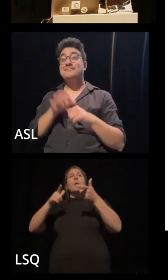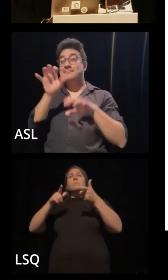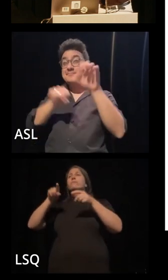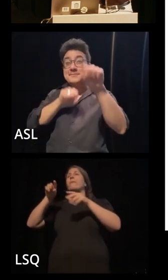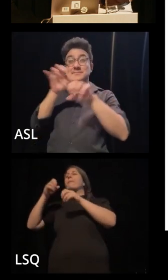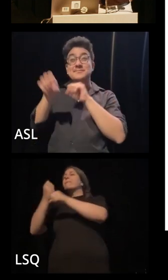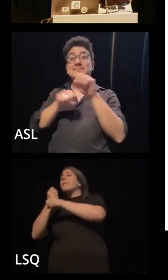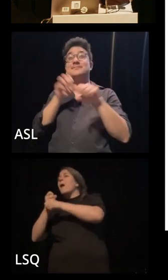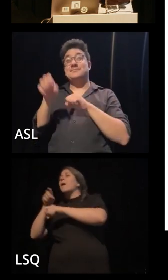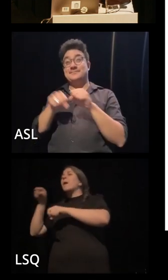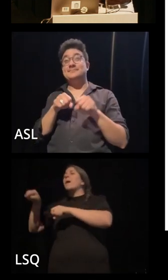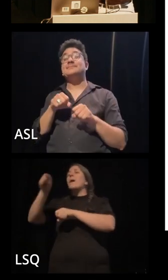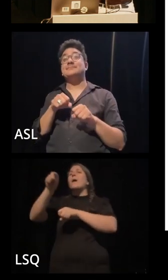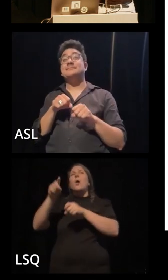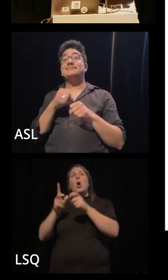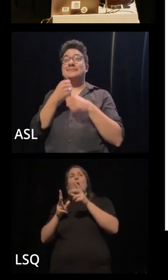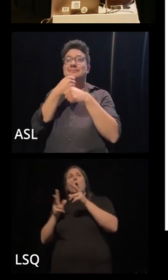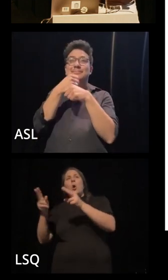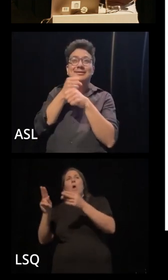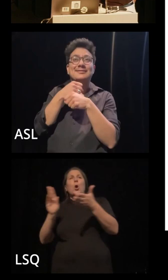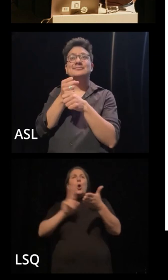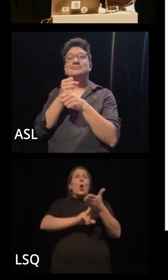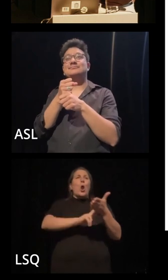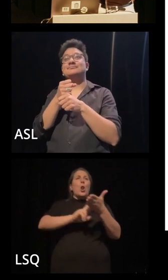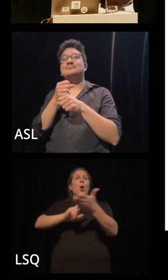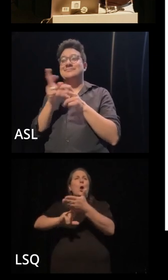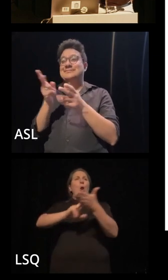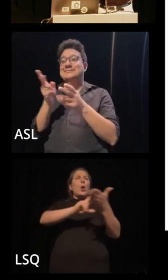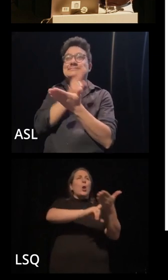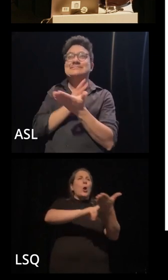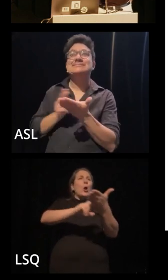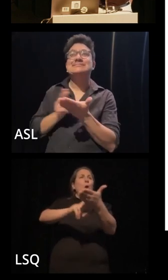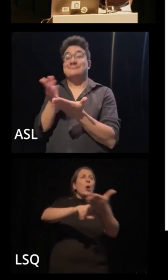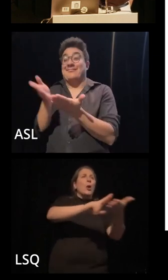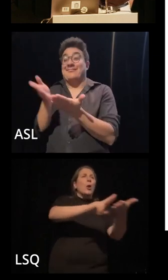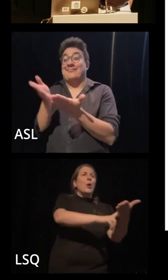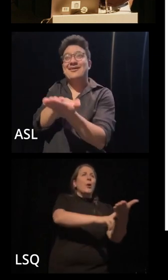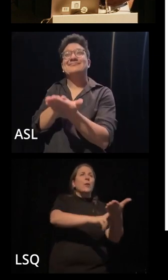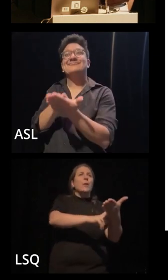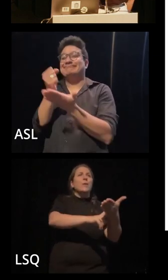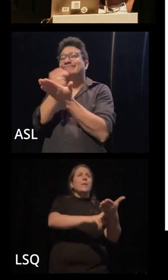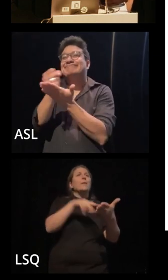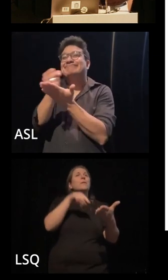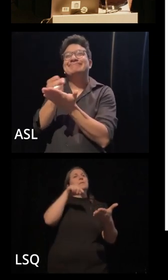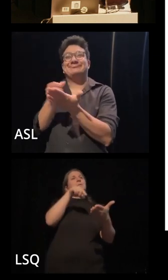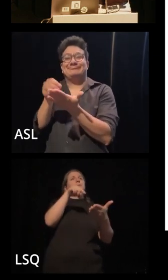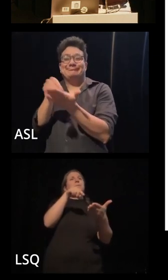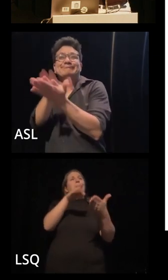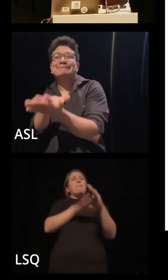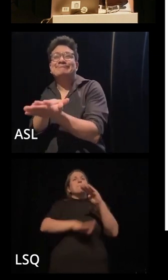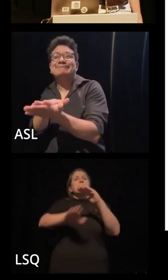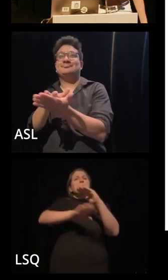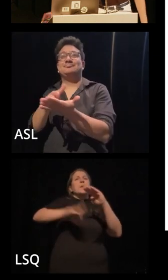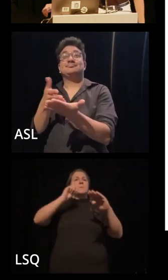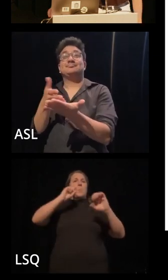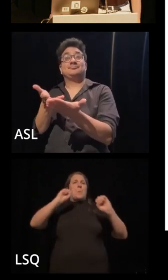qui constituera plus tard la base du processus de travail créatif de la cartographie.